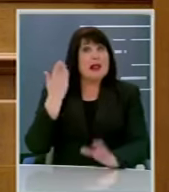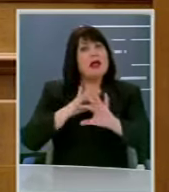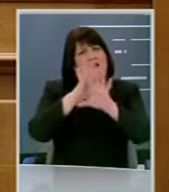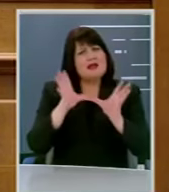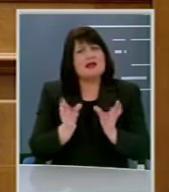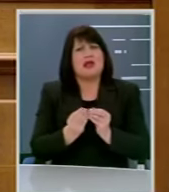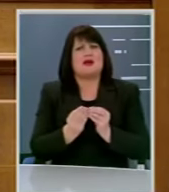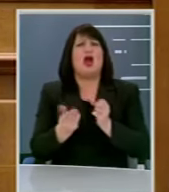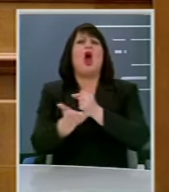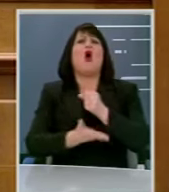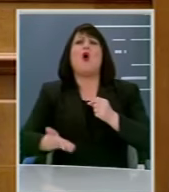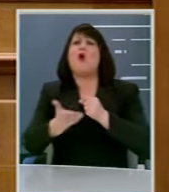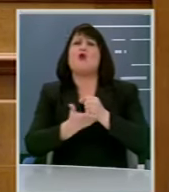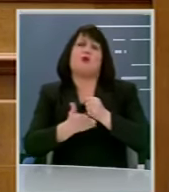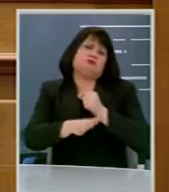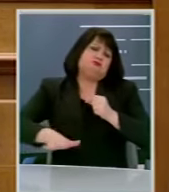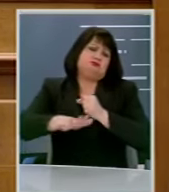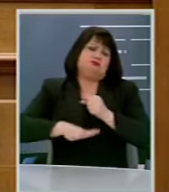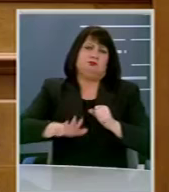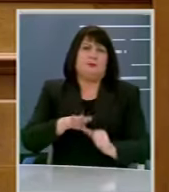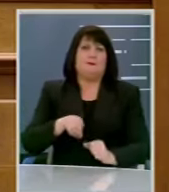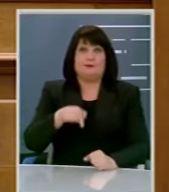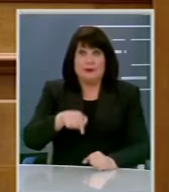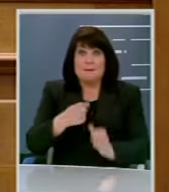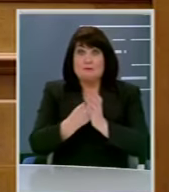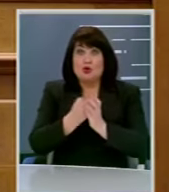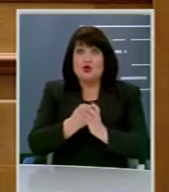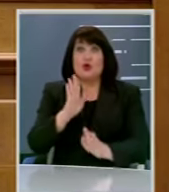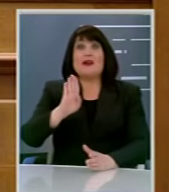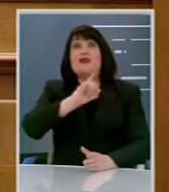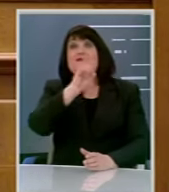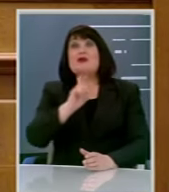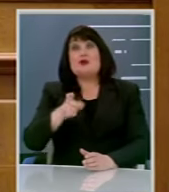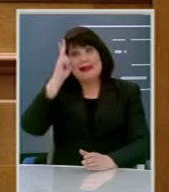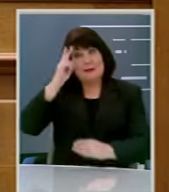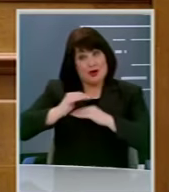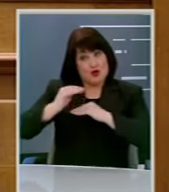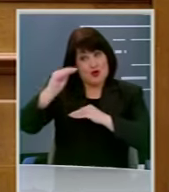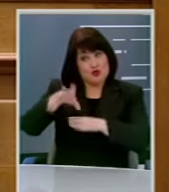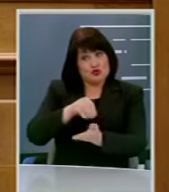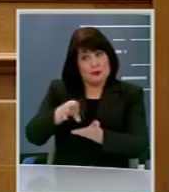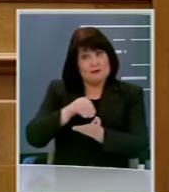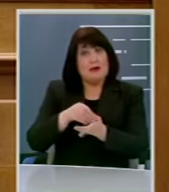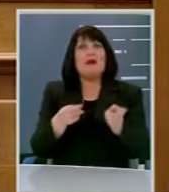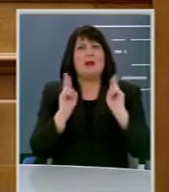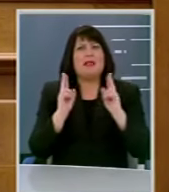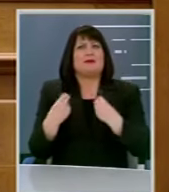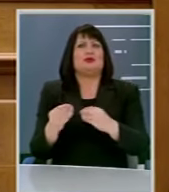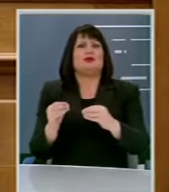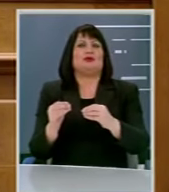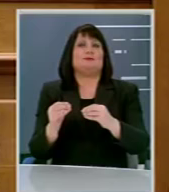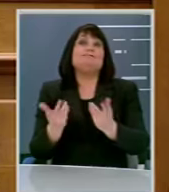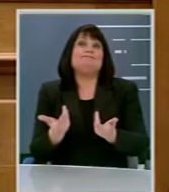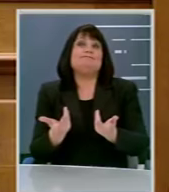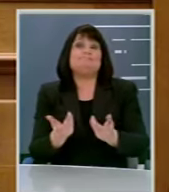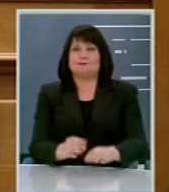του αγροπεριβαλλοντικού. Το βιολογικό προϊόν έχει ελπίδες στο γερμανικό ράφι. Έχει μεγάλες ελπίδες.